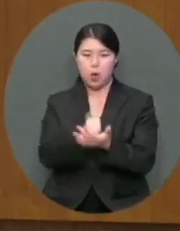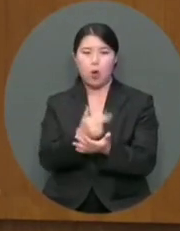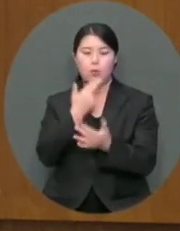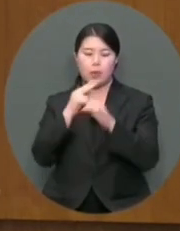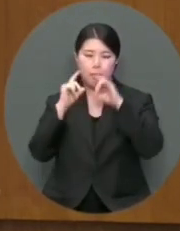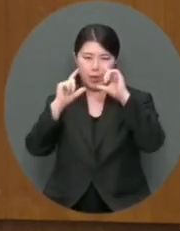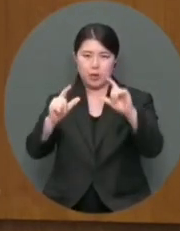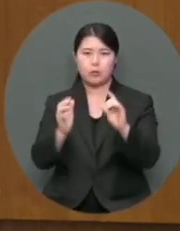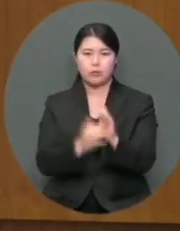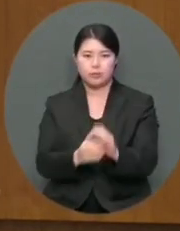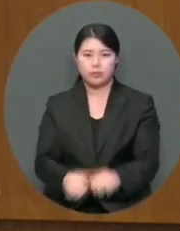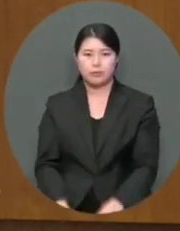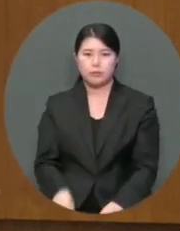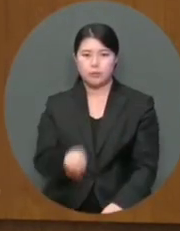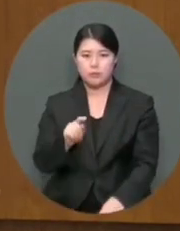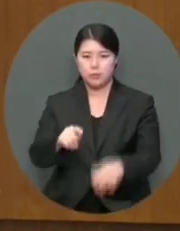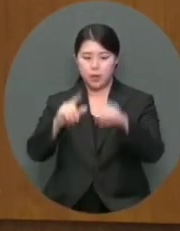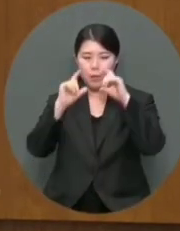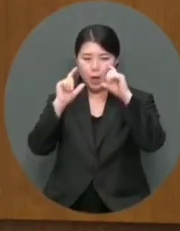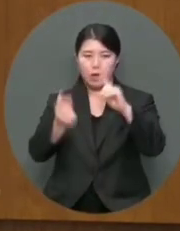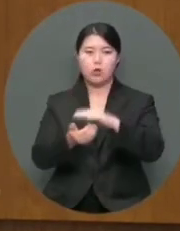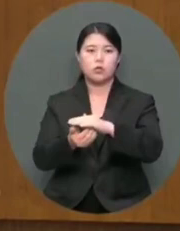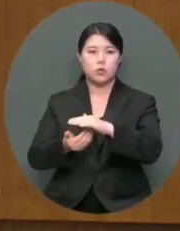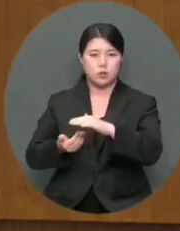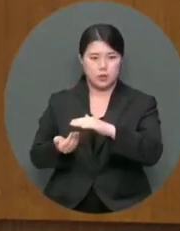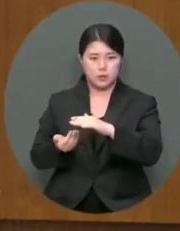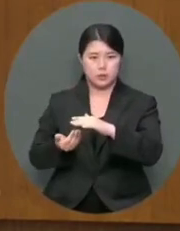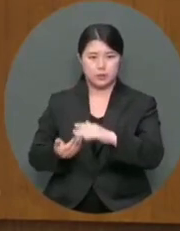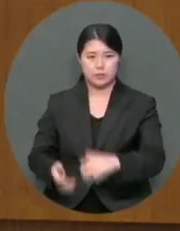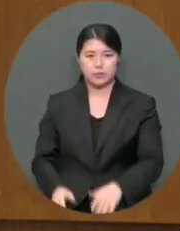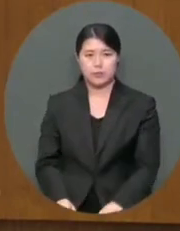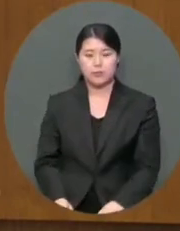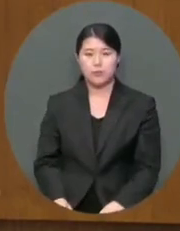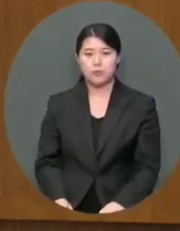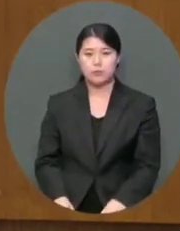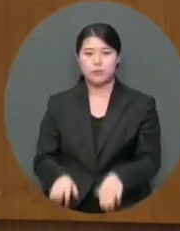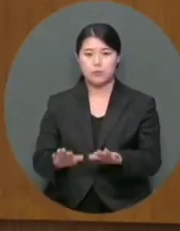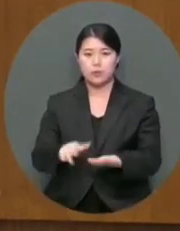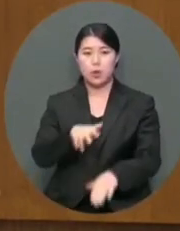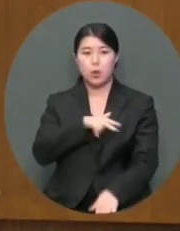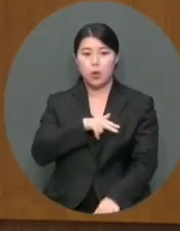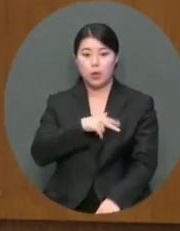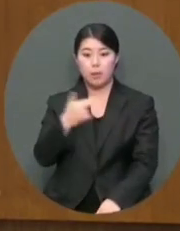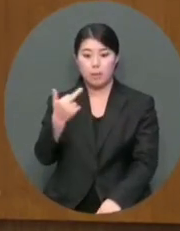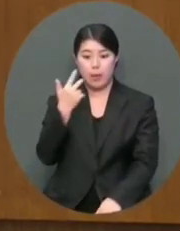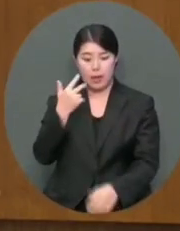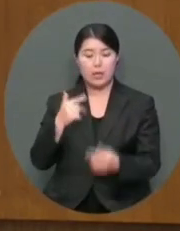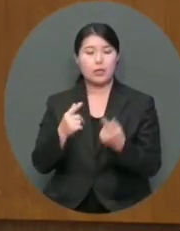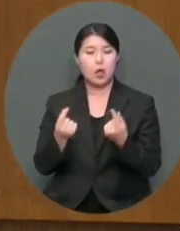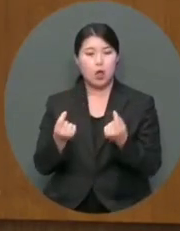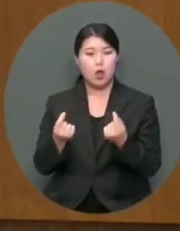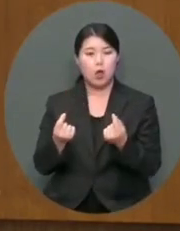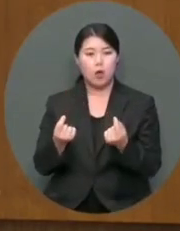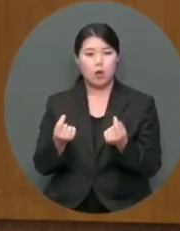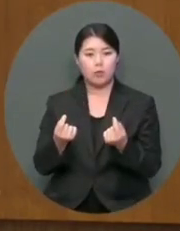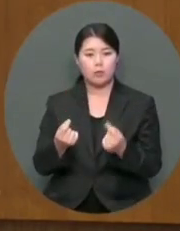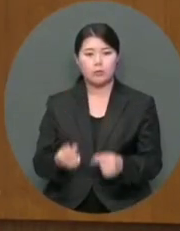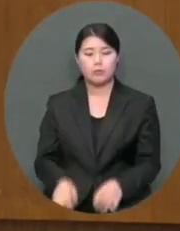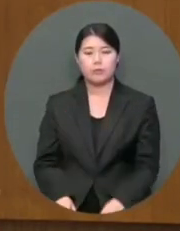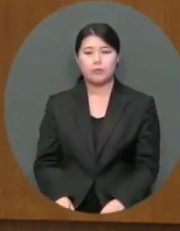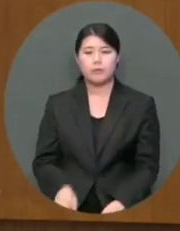것이고 그 판결을 선고하기 전에 지금 위원님께서 지적하신 바와 같이